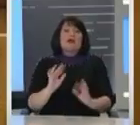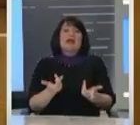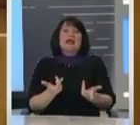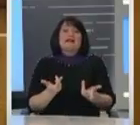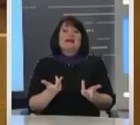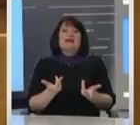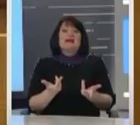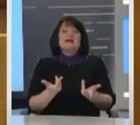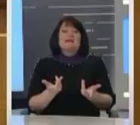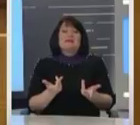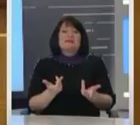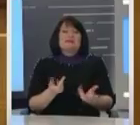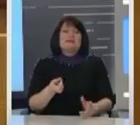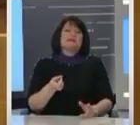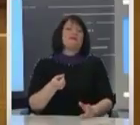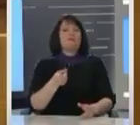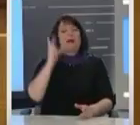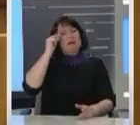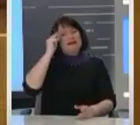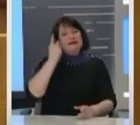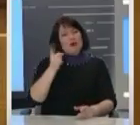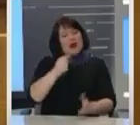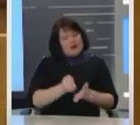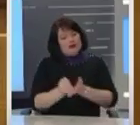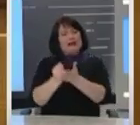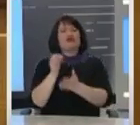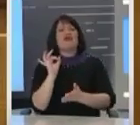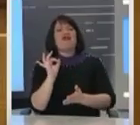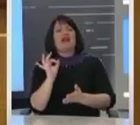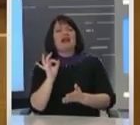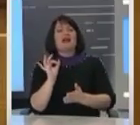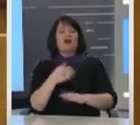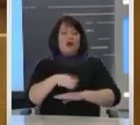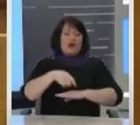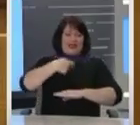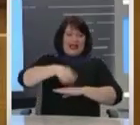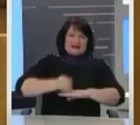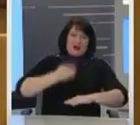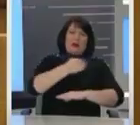κυριαρχούν φίλιες δυνάμεις, ενώ στο ειρηνοδικείο και στα ειρηνοδικεία